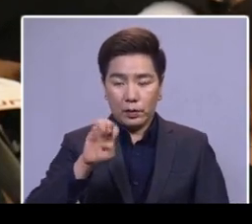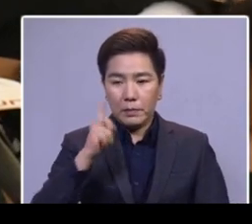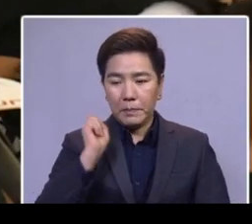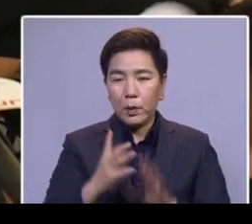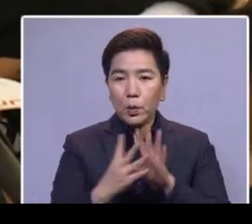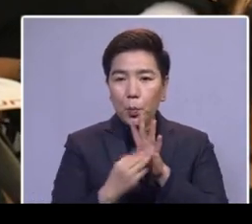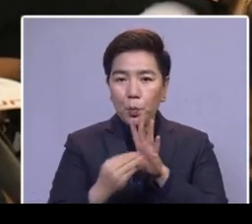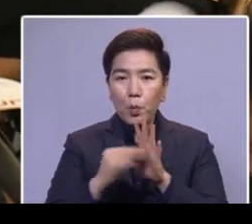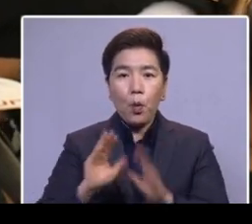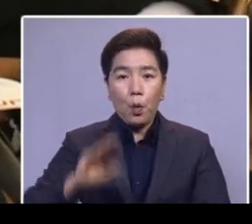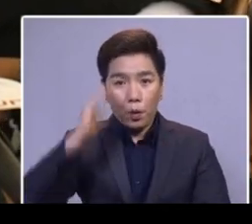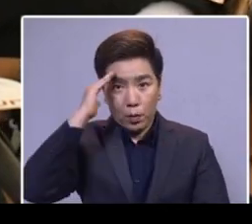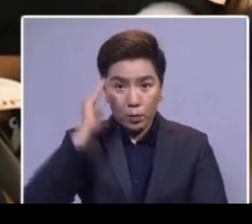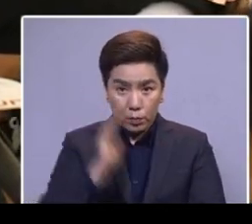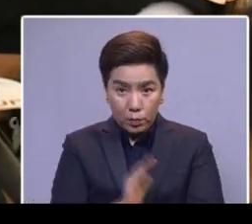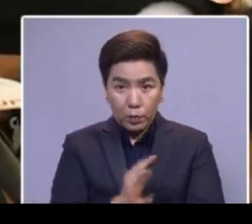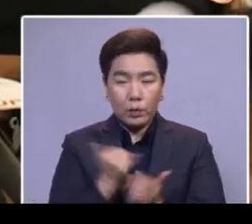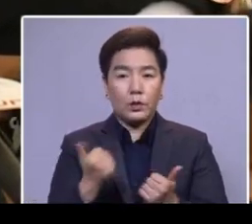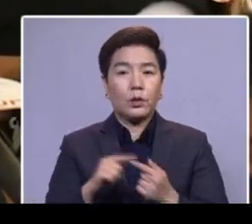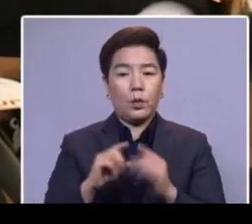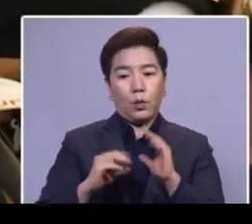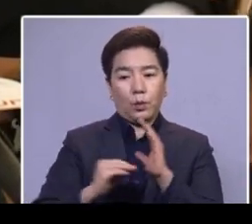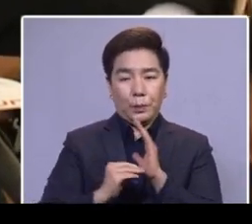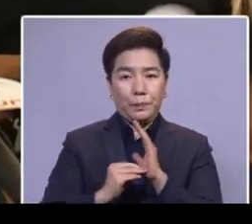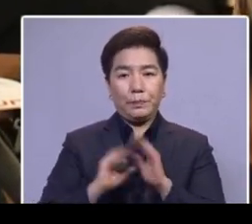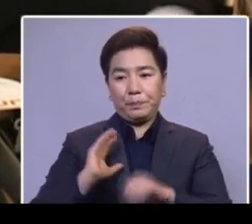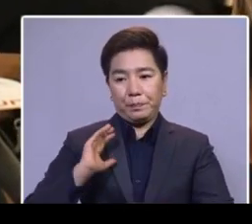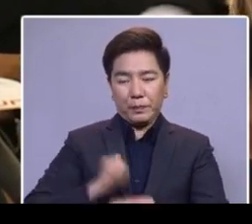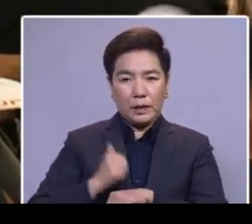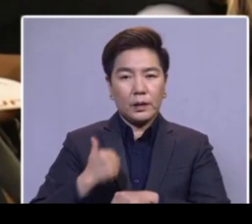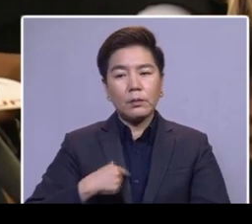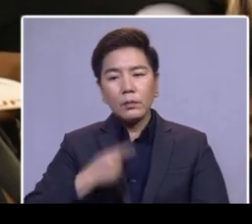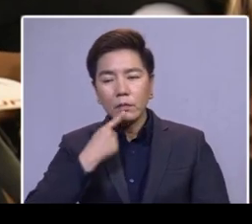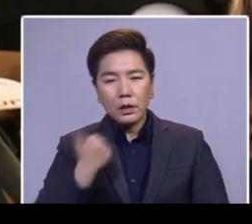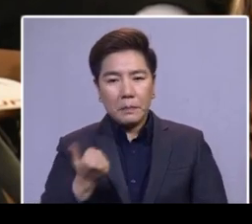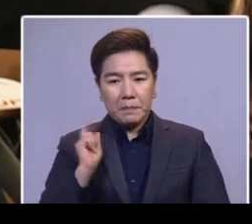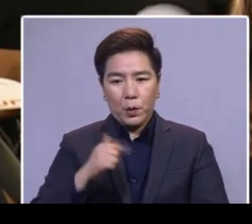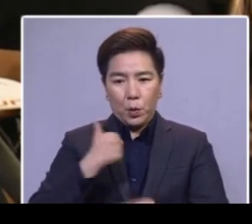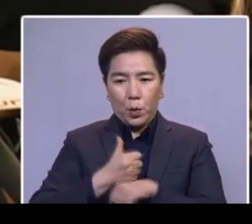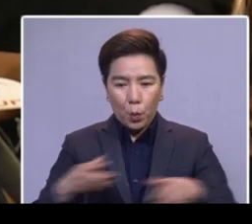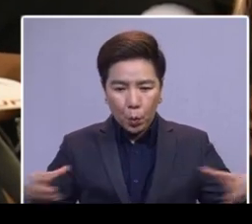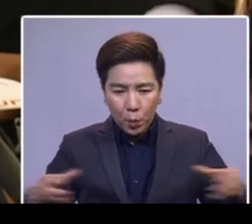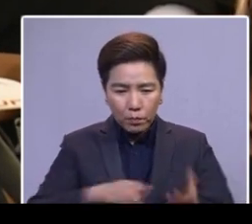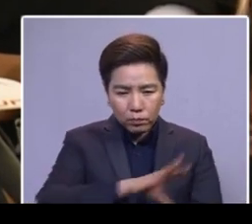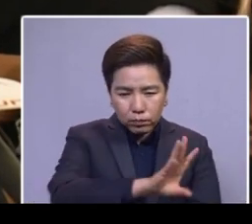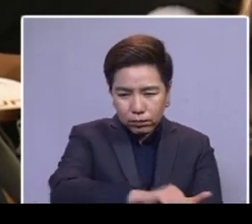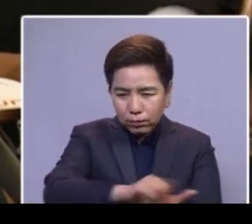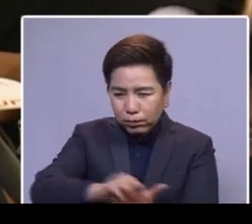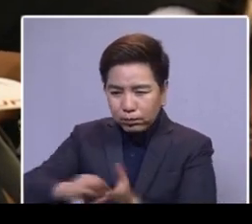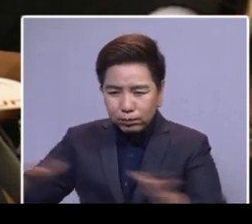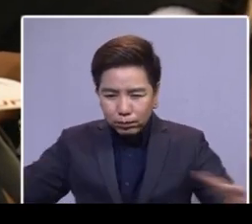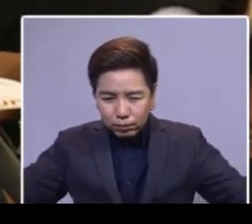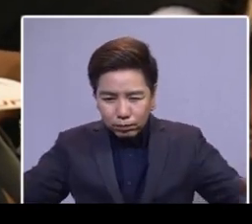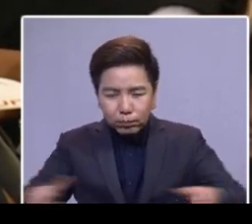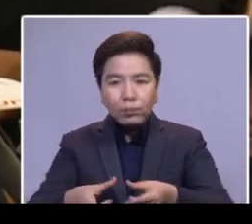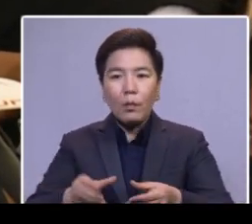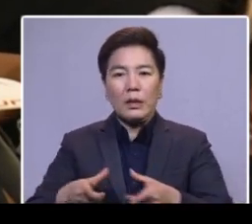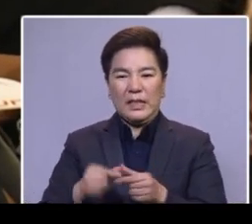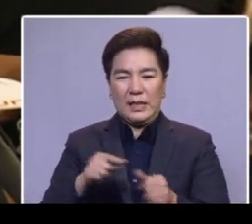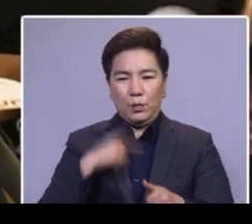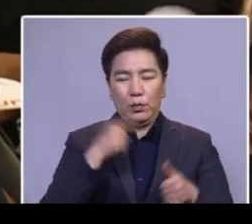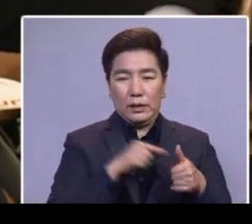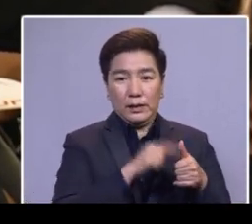ศูนย์ฝึกอบรมตำรวจกองบัญชาการตำรวจนครบาลในฐานะที่เป็นหัวหน้าทีมรวบรวมสำนวนคดีของนางสาวแอมค่ะ